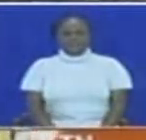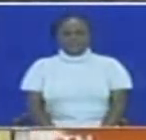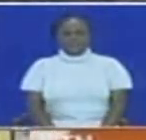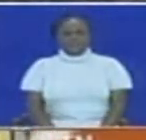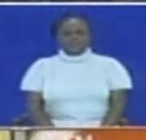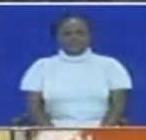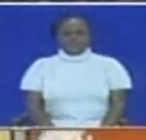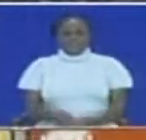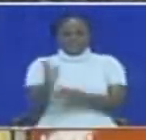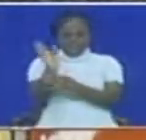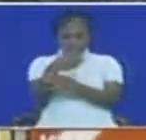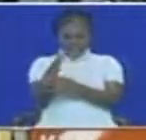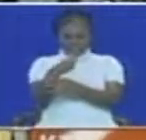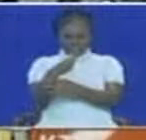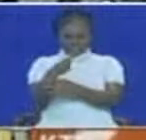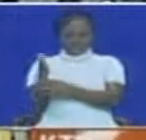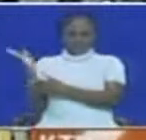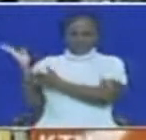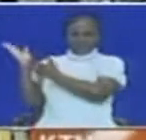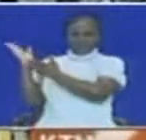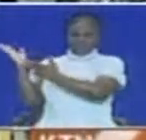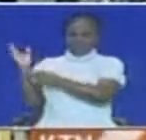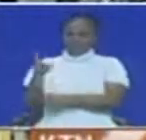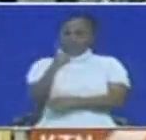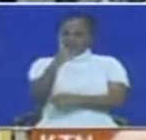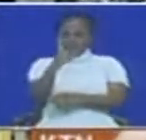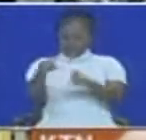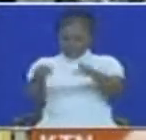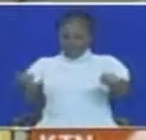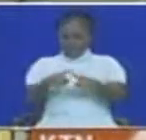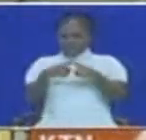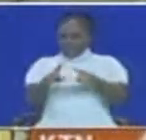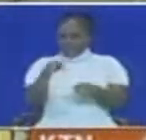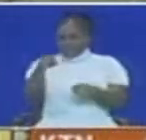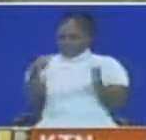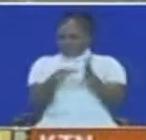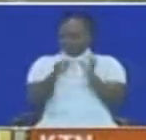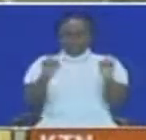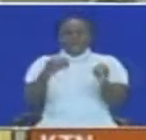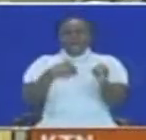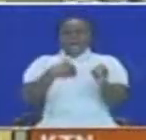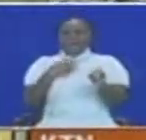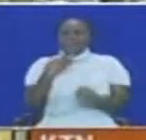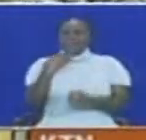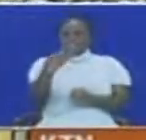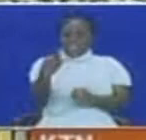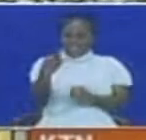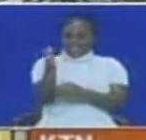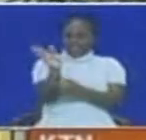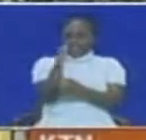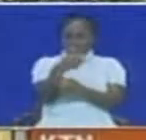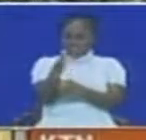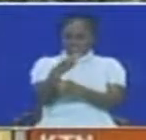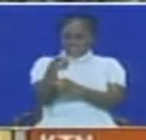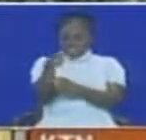Wa samaki. Kidimbu chake cha samaki ni kimoja tu, lakini hilo si hoja. Ndani amefuga samaki 300 aina ya kambare au mudfish